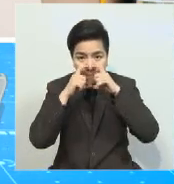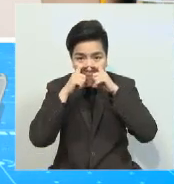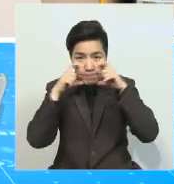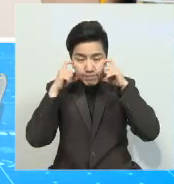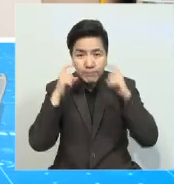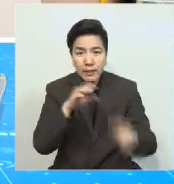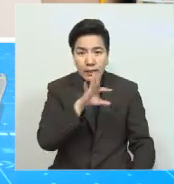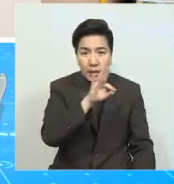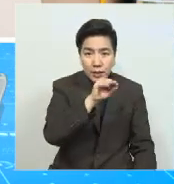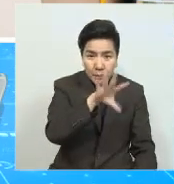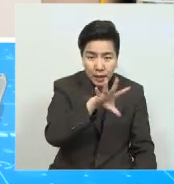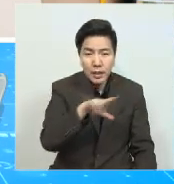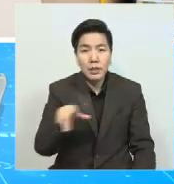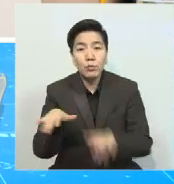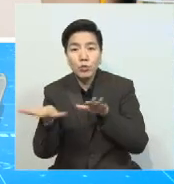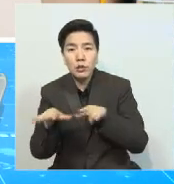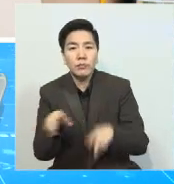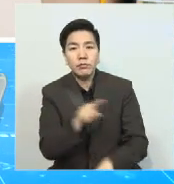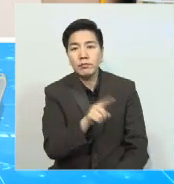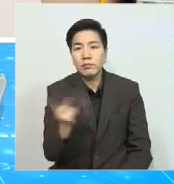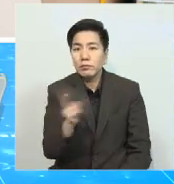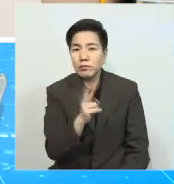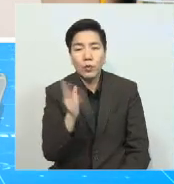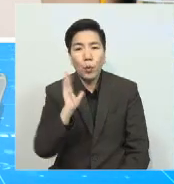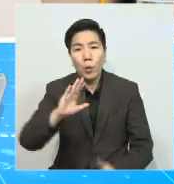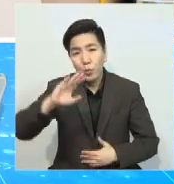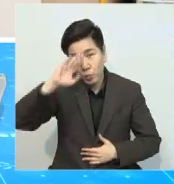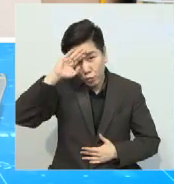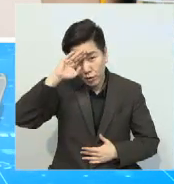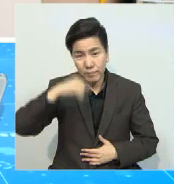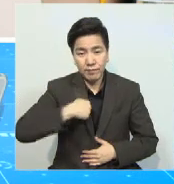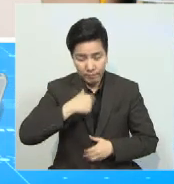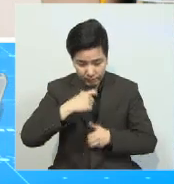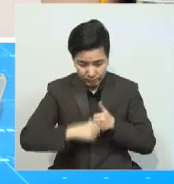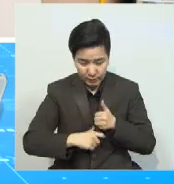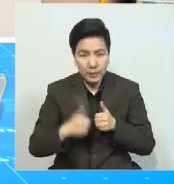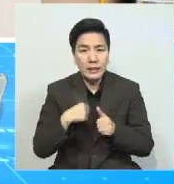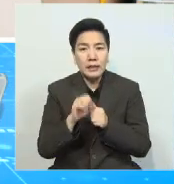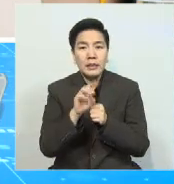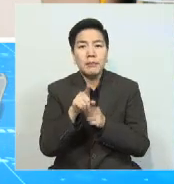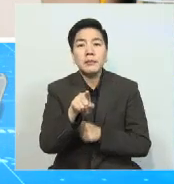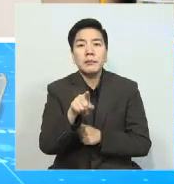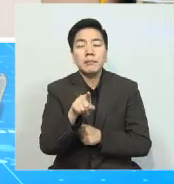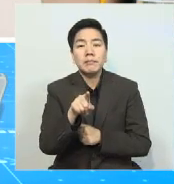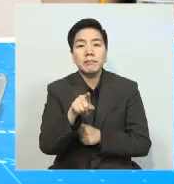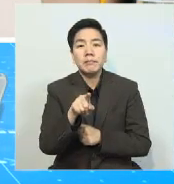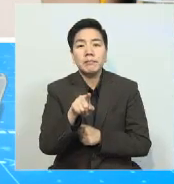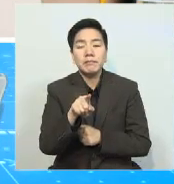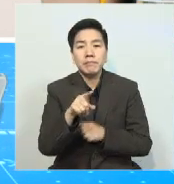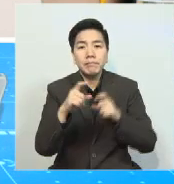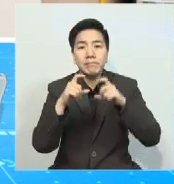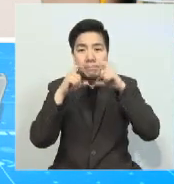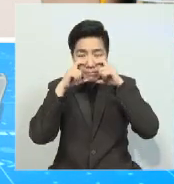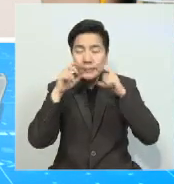ว่า N95 หรือหน้ากากปกติเนี่ย1ผู้ป่วยเป็นโรคเนี่ยเราขอแนะนำว่าอยากให้ท่านมีติดตัวและใช้